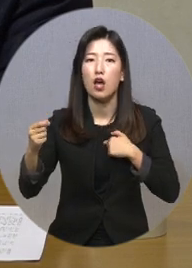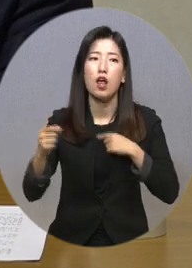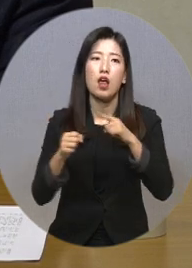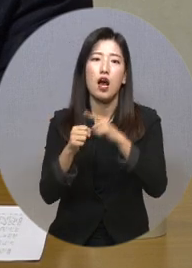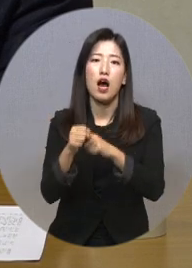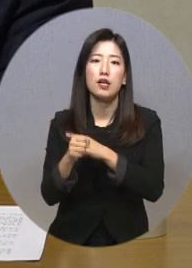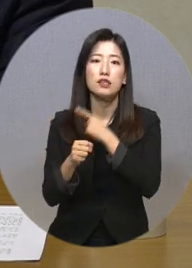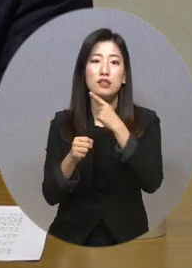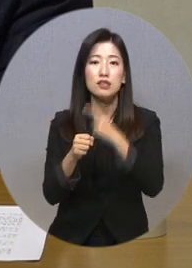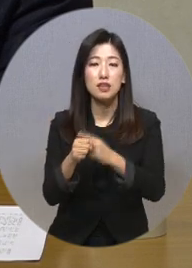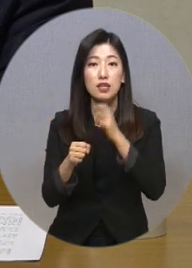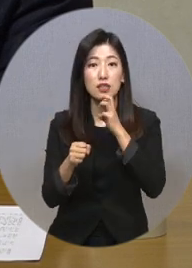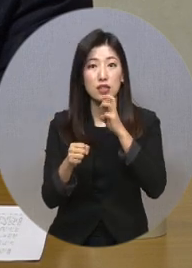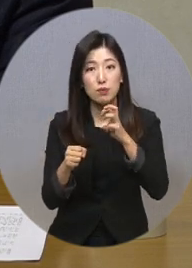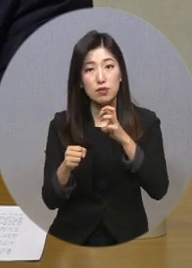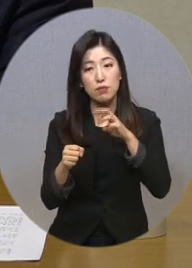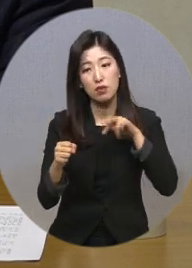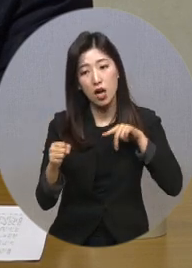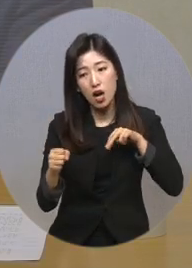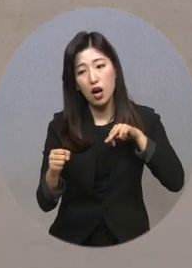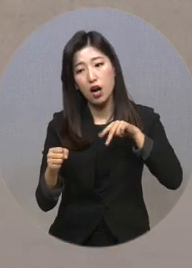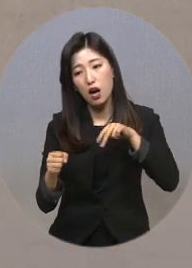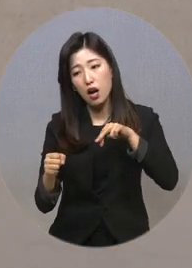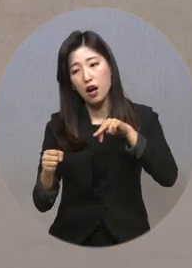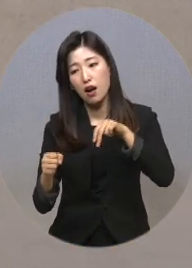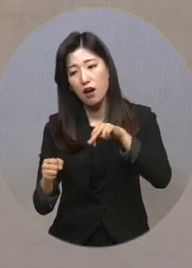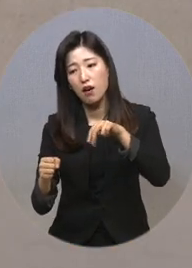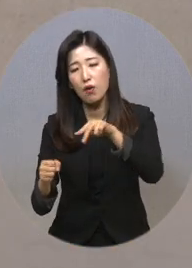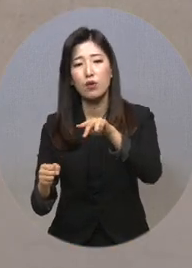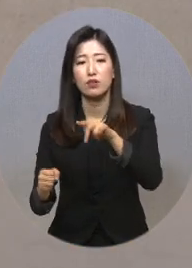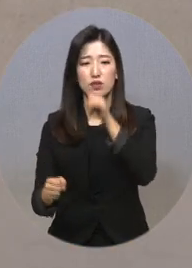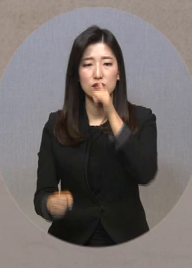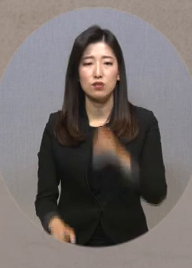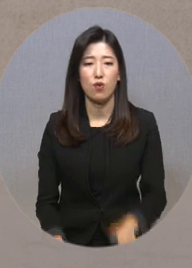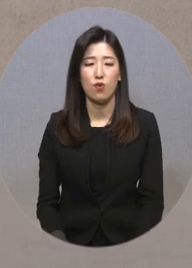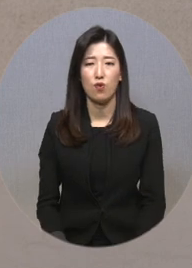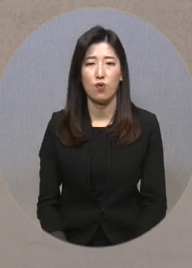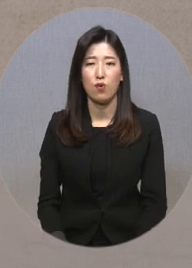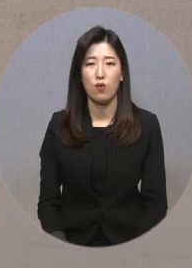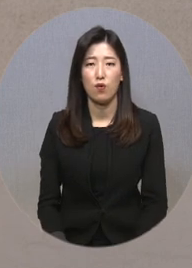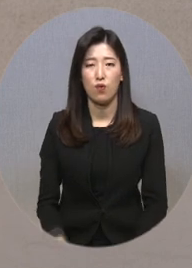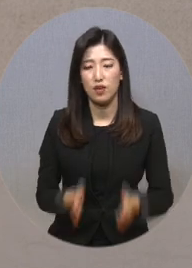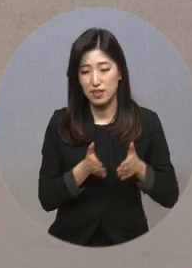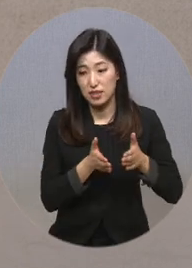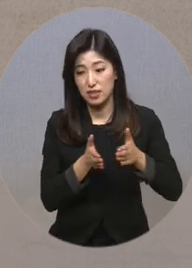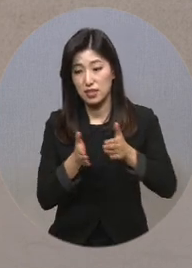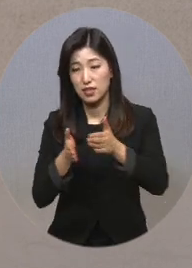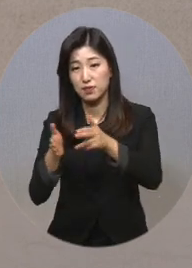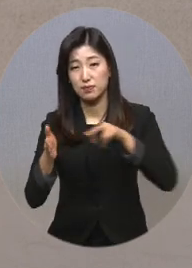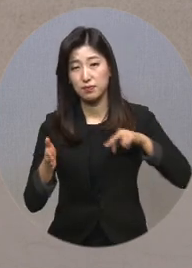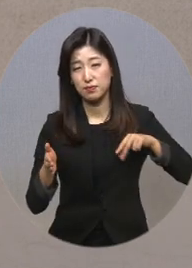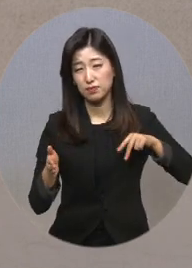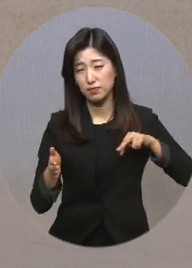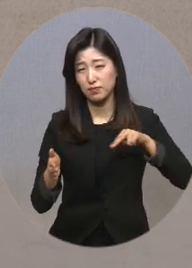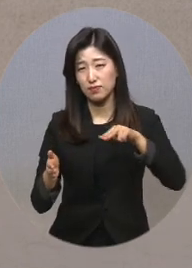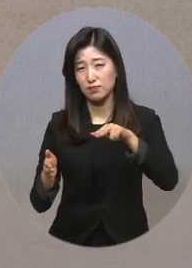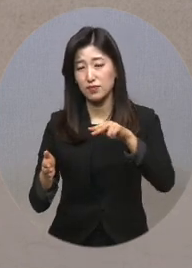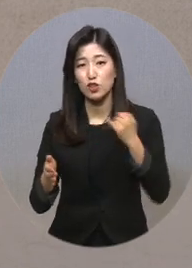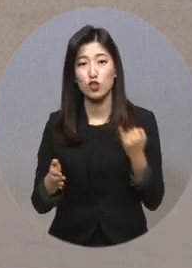반이 훌쩍 넘었습니다. 신장로를 따라 쭉 걷다 보면 저희 남매를